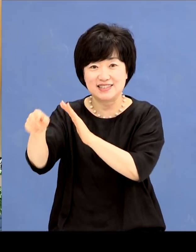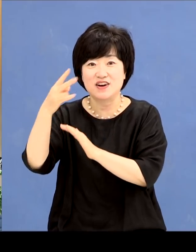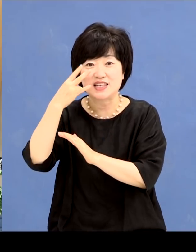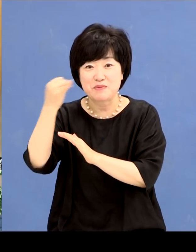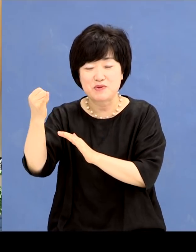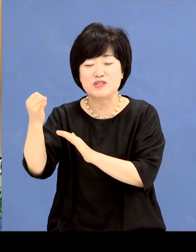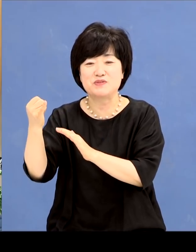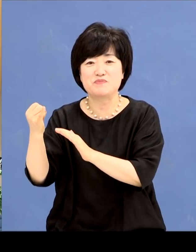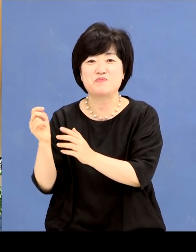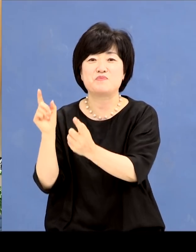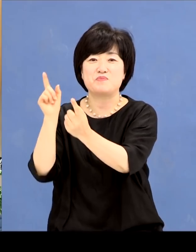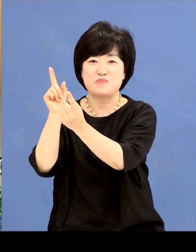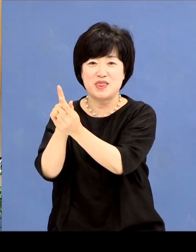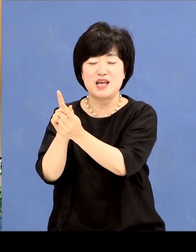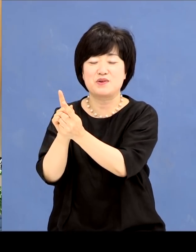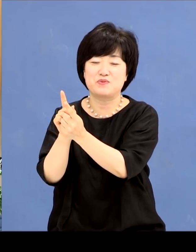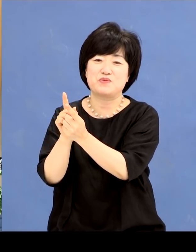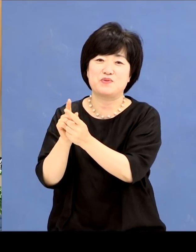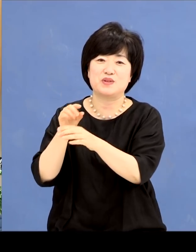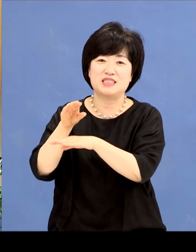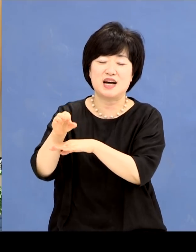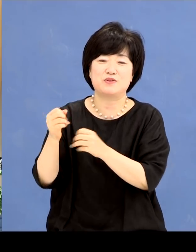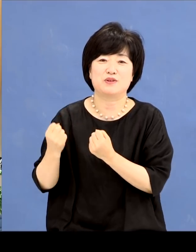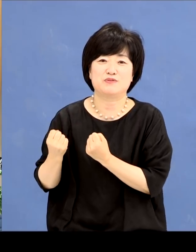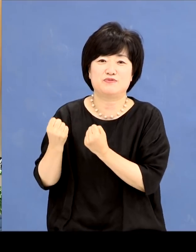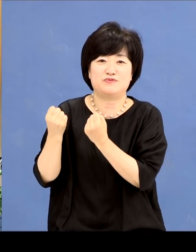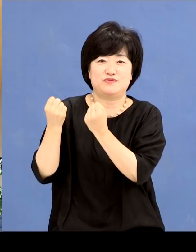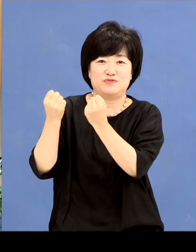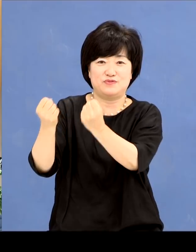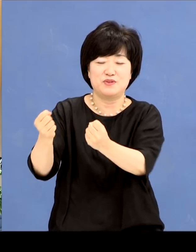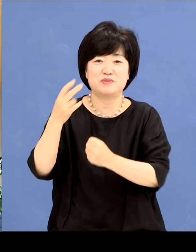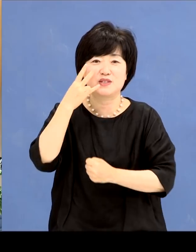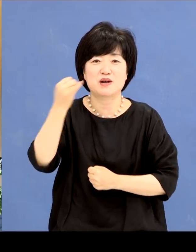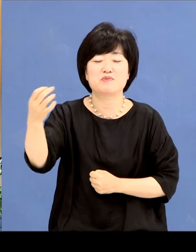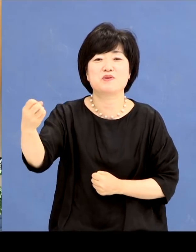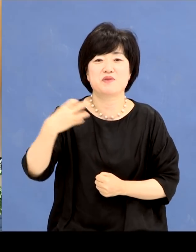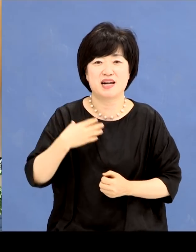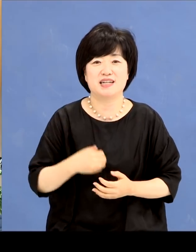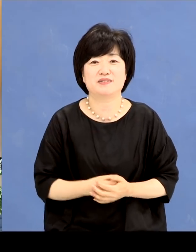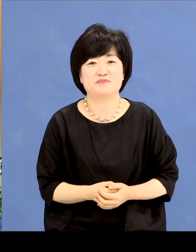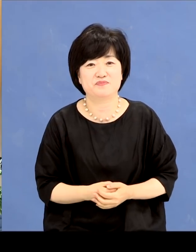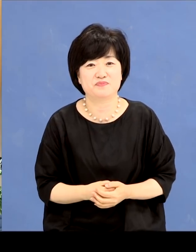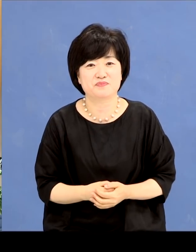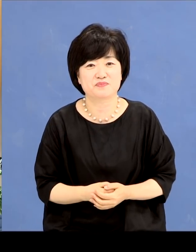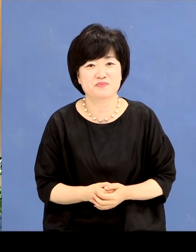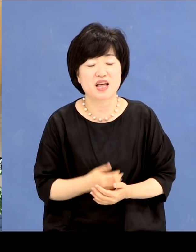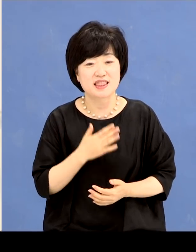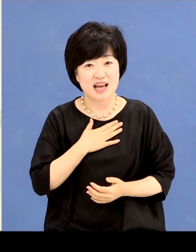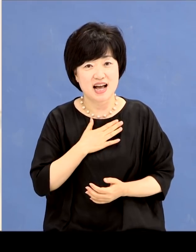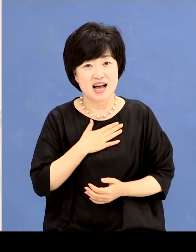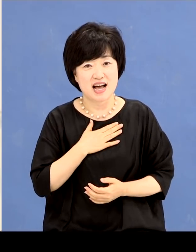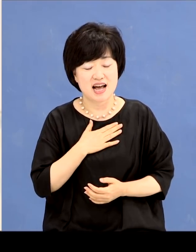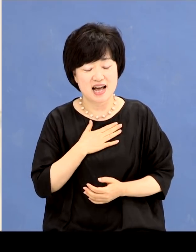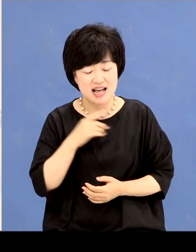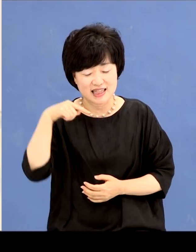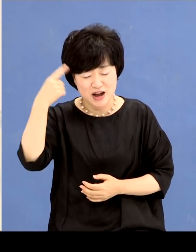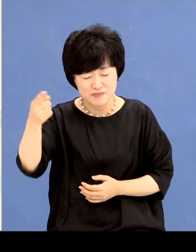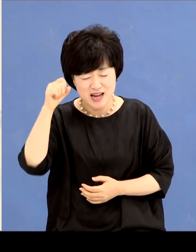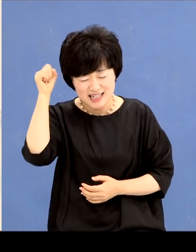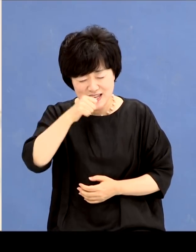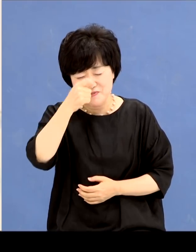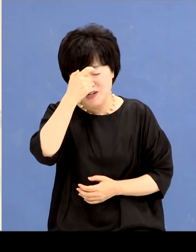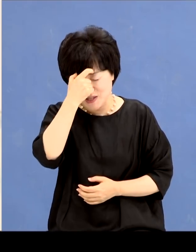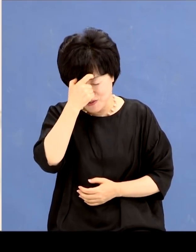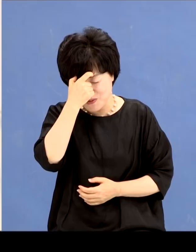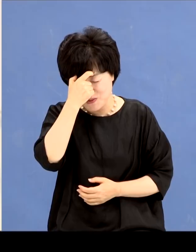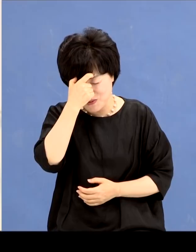장모님 역으로 데리고 나오셨고 이제 차로 이제 저를 데려다 주시면서 장모님이 그렇게 얘기를 하시는 거예요. 내가 사실 그 다음날 새벽